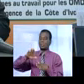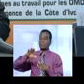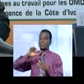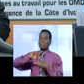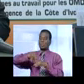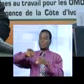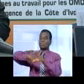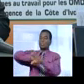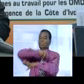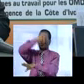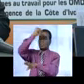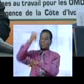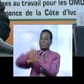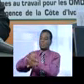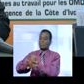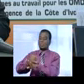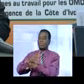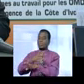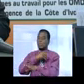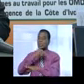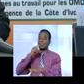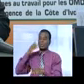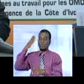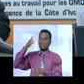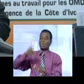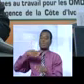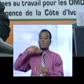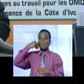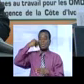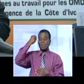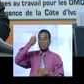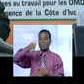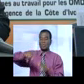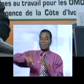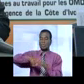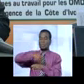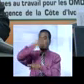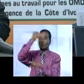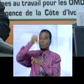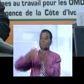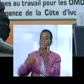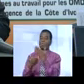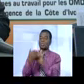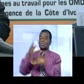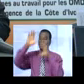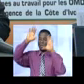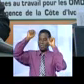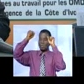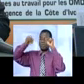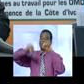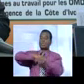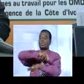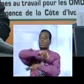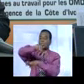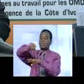institutionnalisé et sera bientôt installé par le président de la